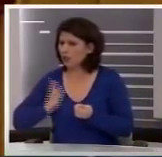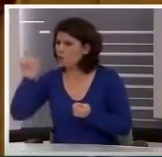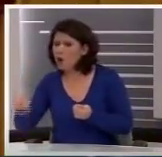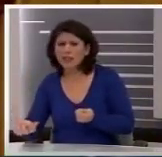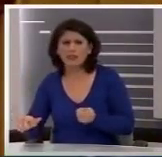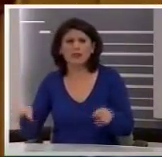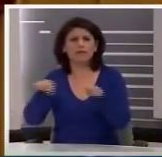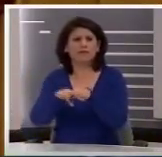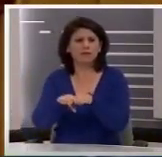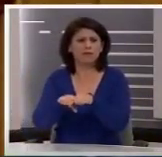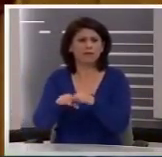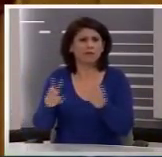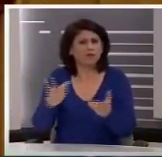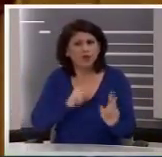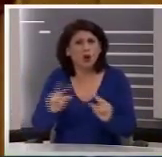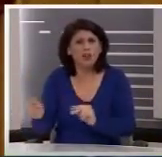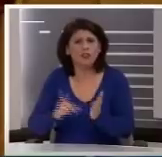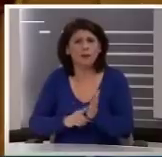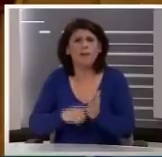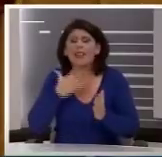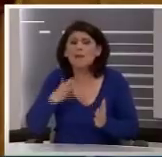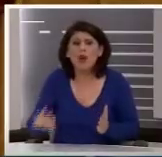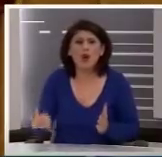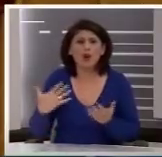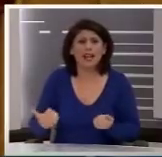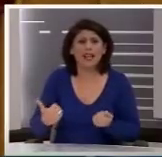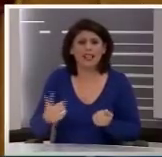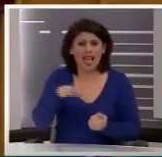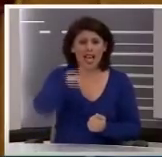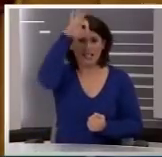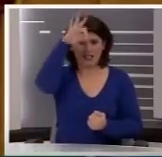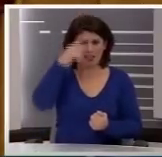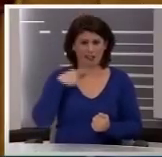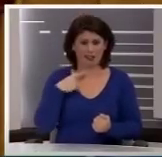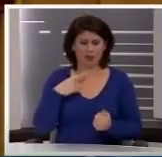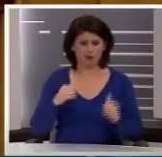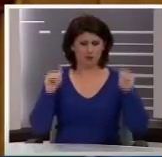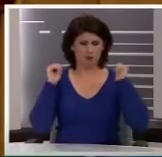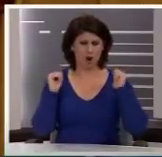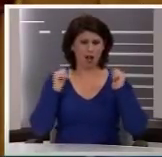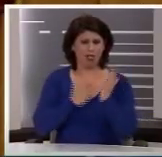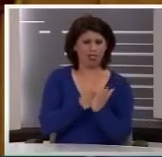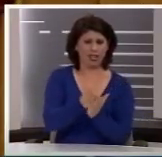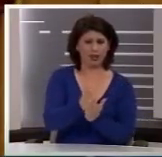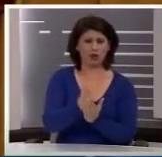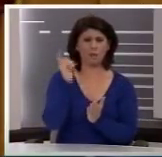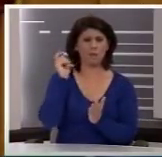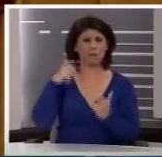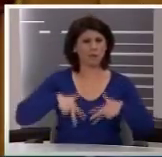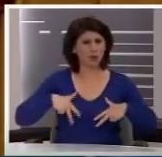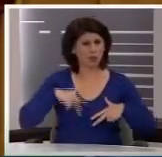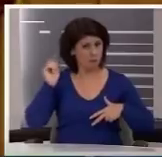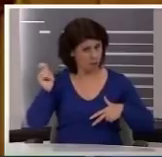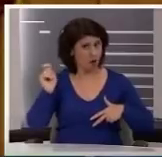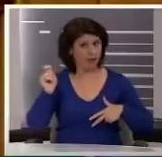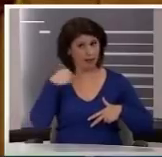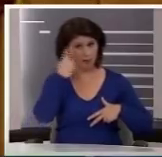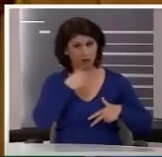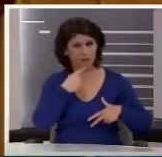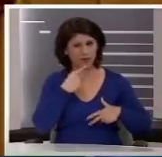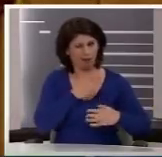νητούς και τους κοινούς πολίτες. Για ποιο λόγο να έχουν ένα εξαιρετικό προνομιακό δίκαιο οι υπουργοί και τα πολιτικά πρόσωπα? Για να μπορούν